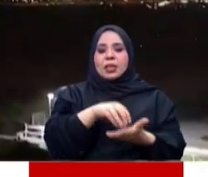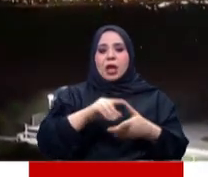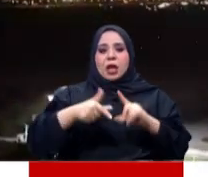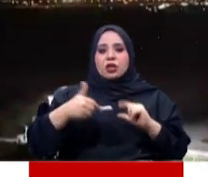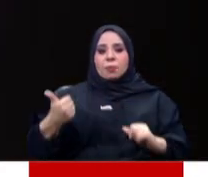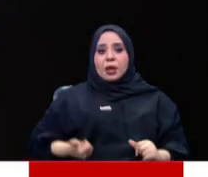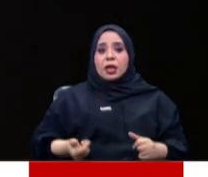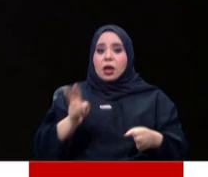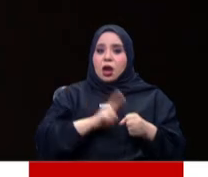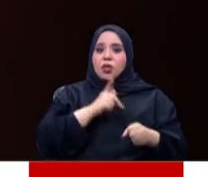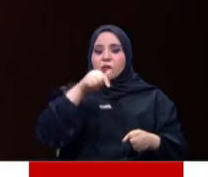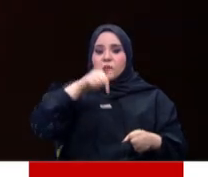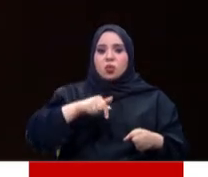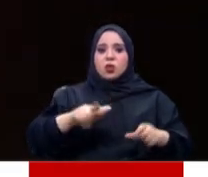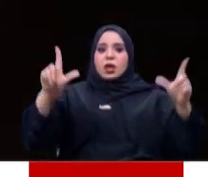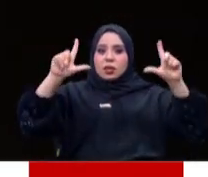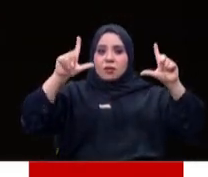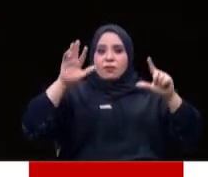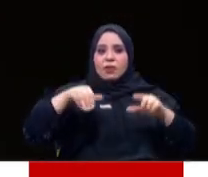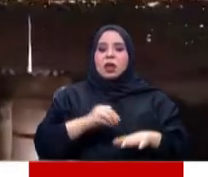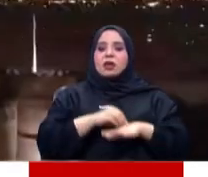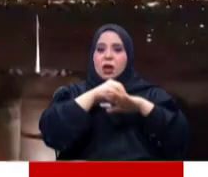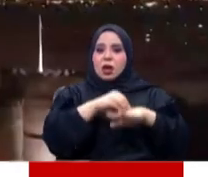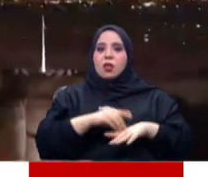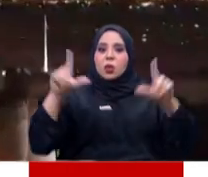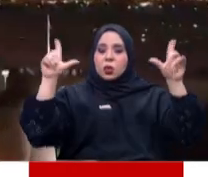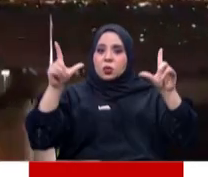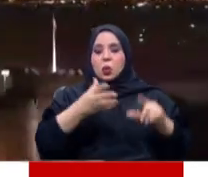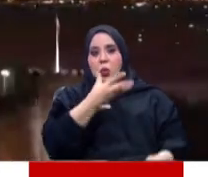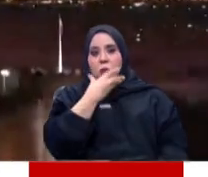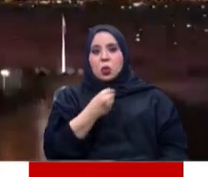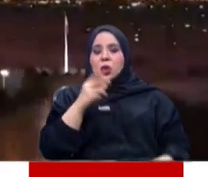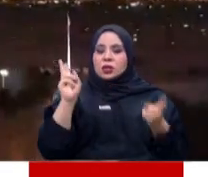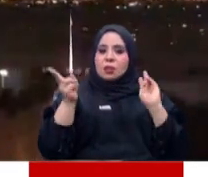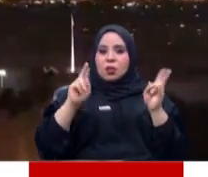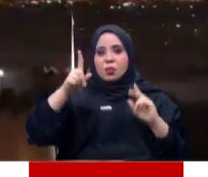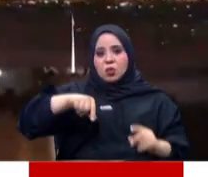خليج البحرين، هذا وقد قام تلفزيون البحرين بنقل هذه العروض على الهواء